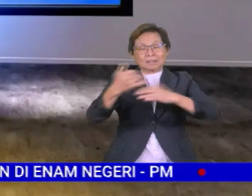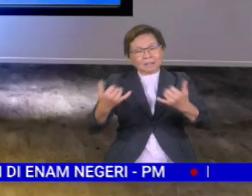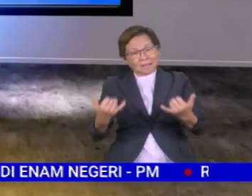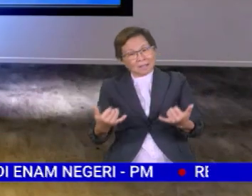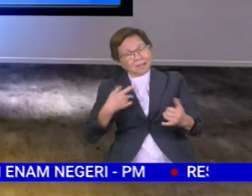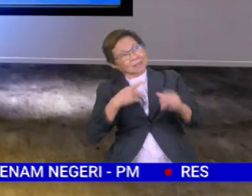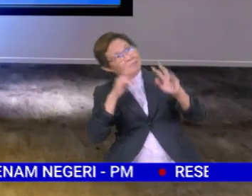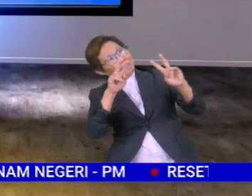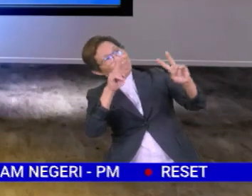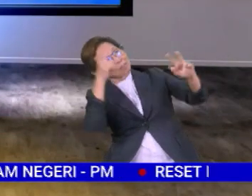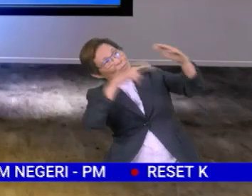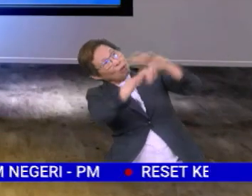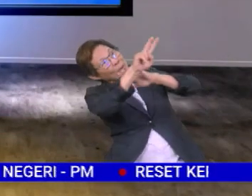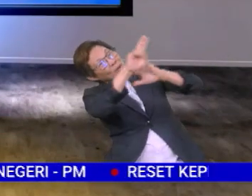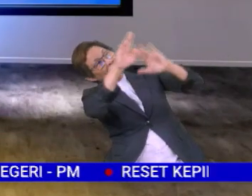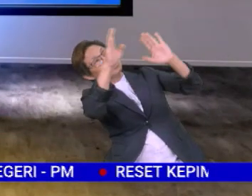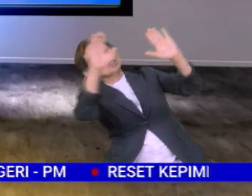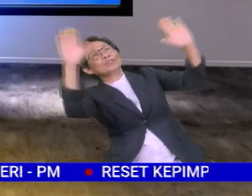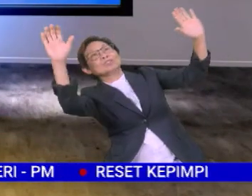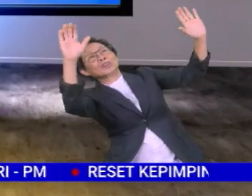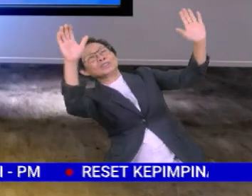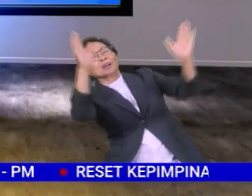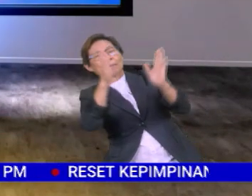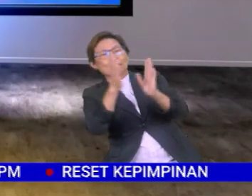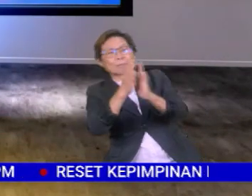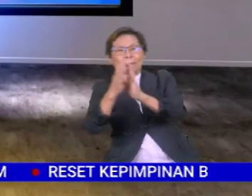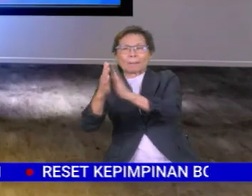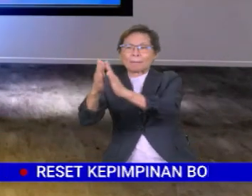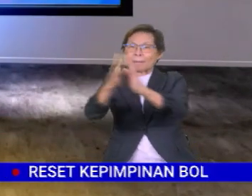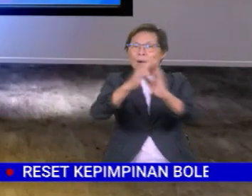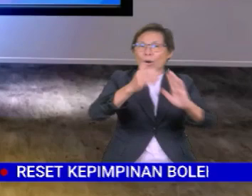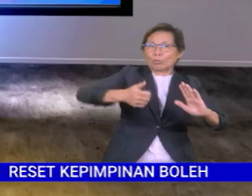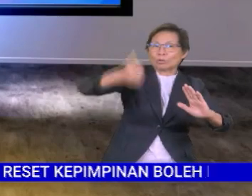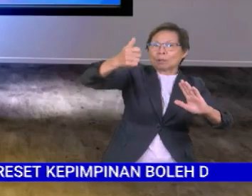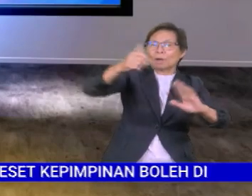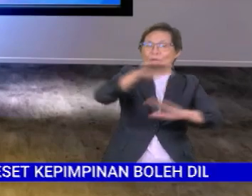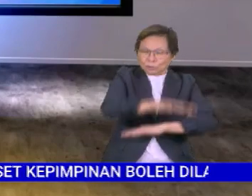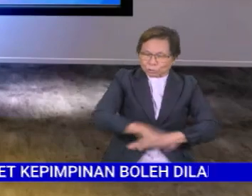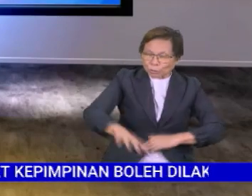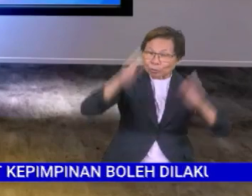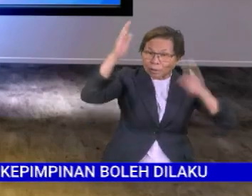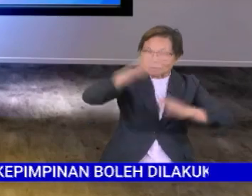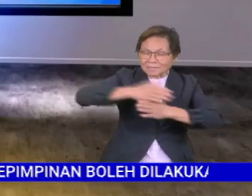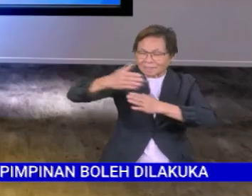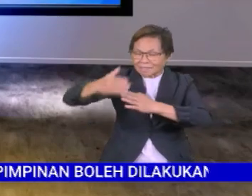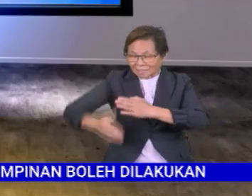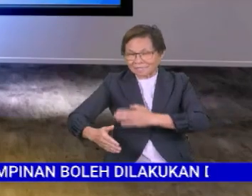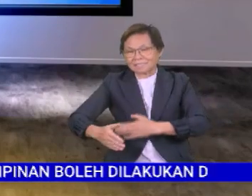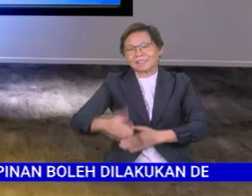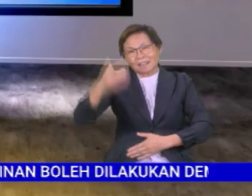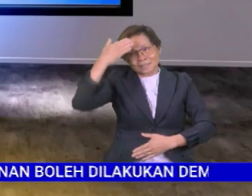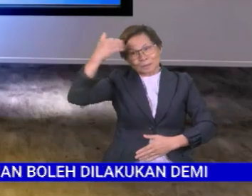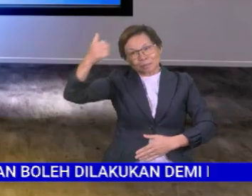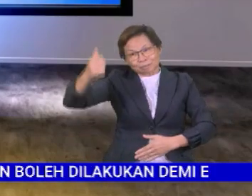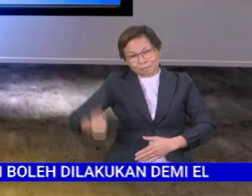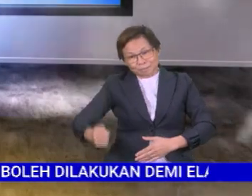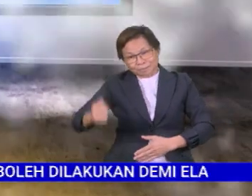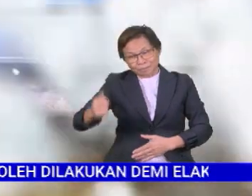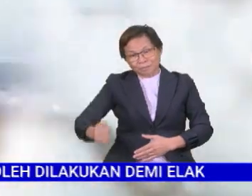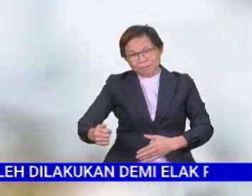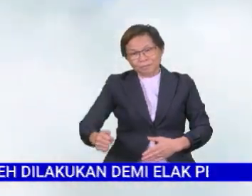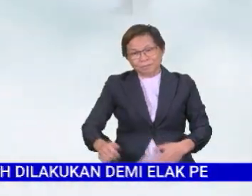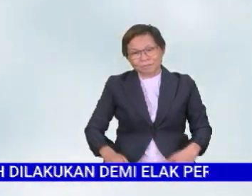kita lihat ramalan cuaca bagi bandar-bandar utama di seluruh Malaysia. Sekian, saya Wani Yahya. Assalamualaikum.